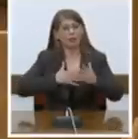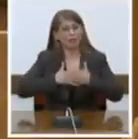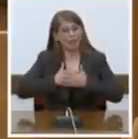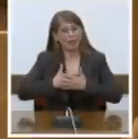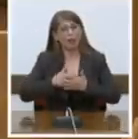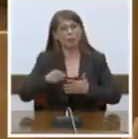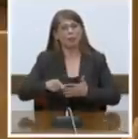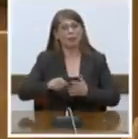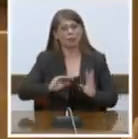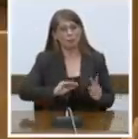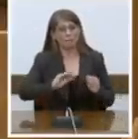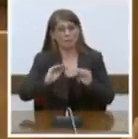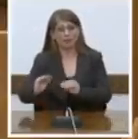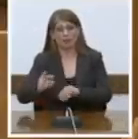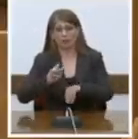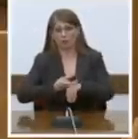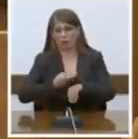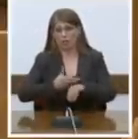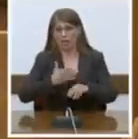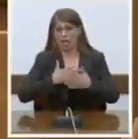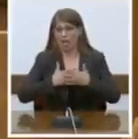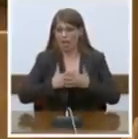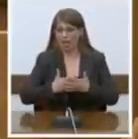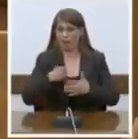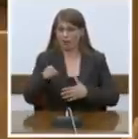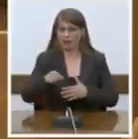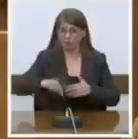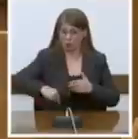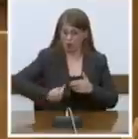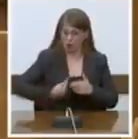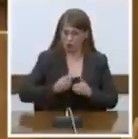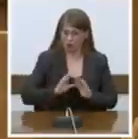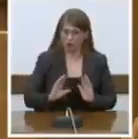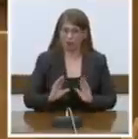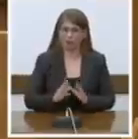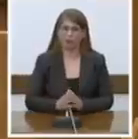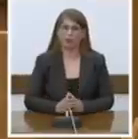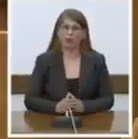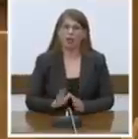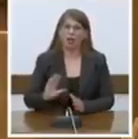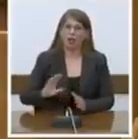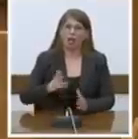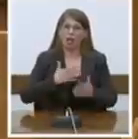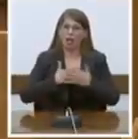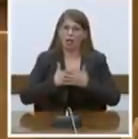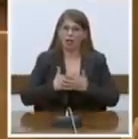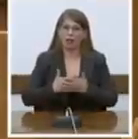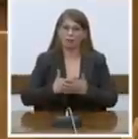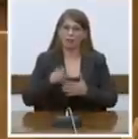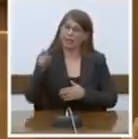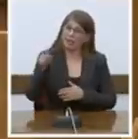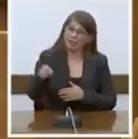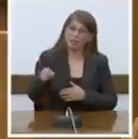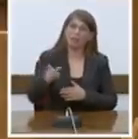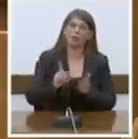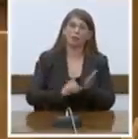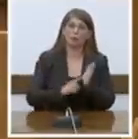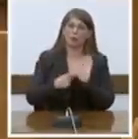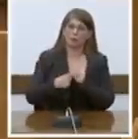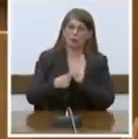μετακινήσει βουνά. Η αγάπη είναι εκείνη που ενοχλεί, αλλά και η αγάπη είναι εκείνη που πρέπει να